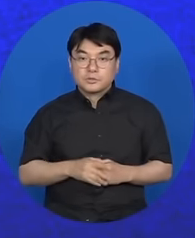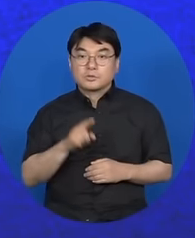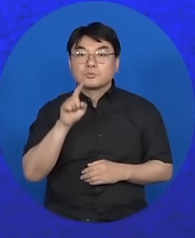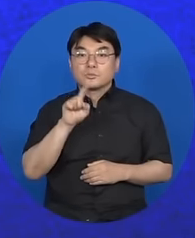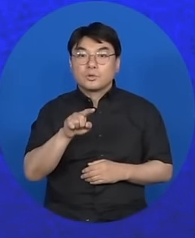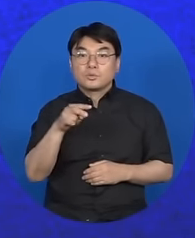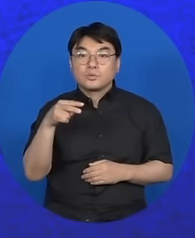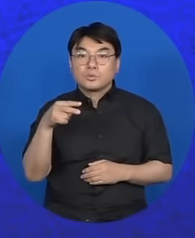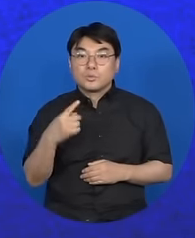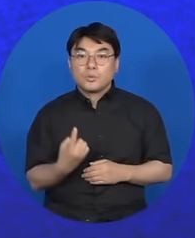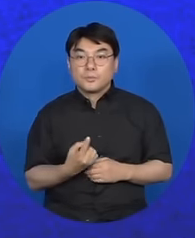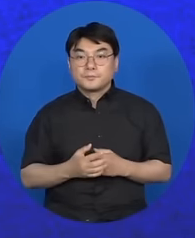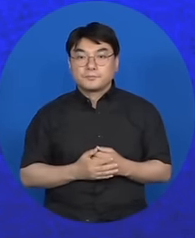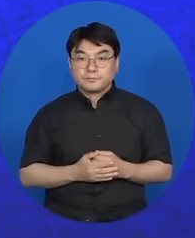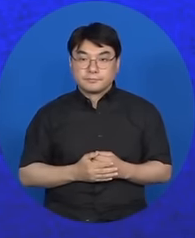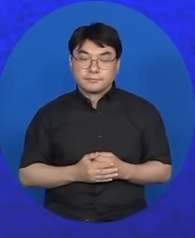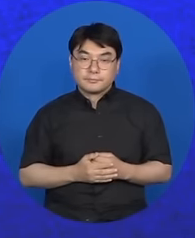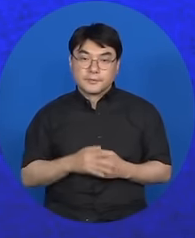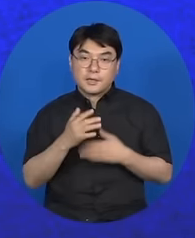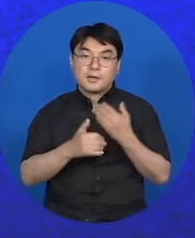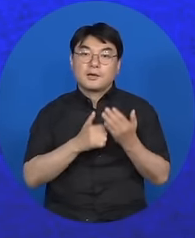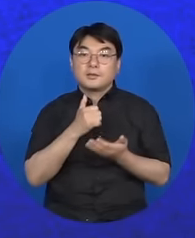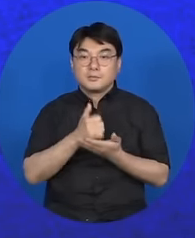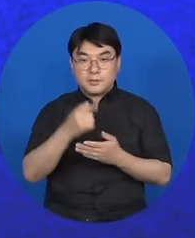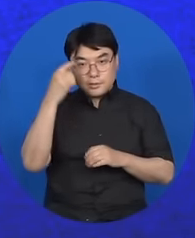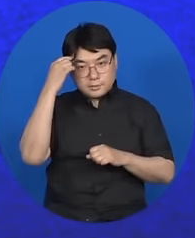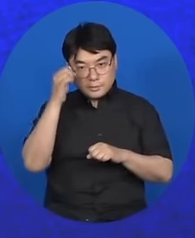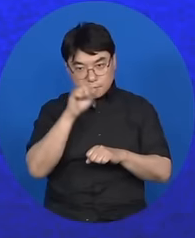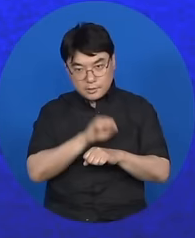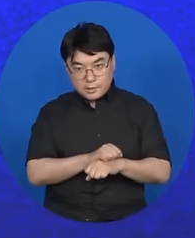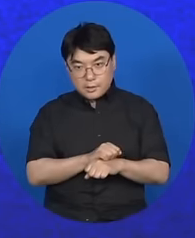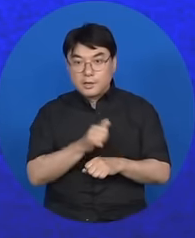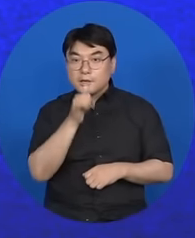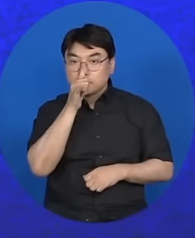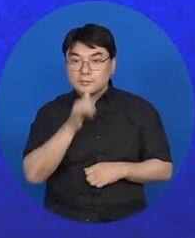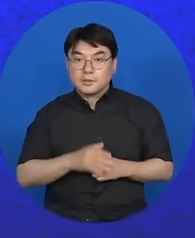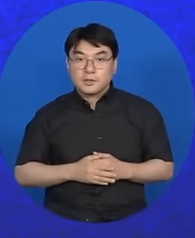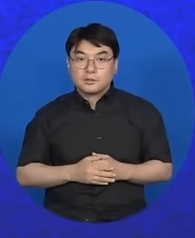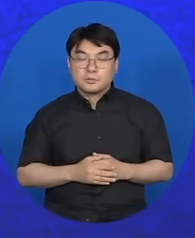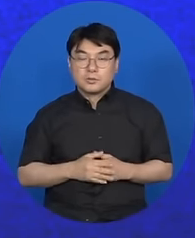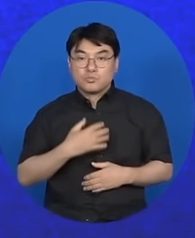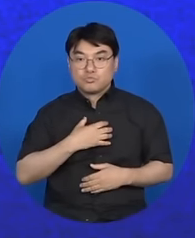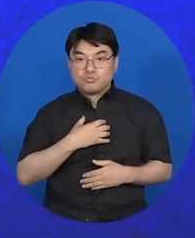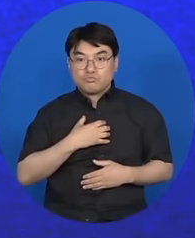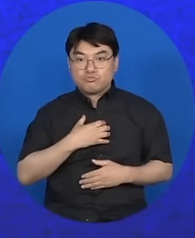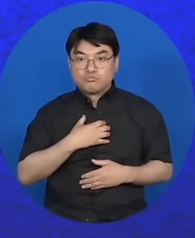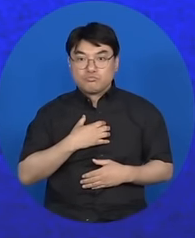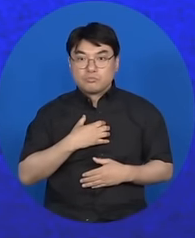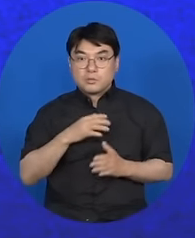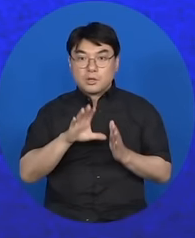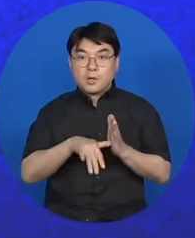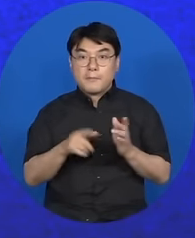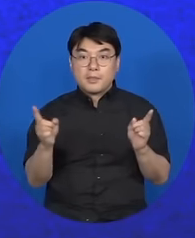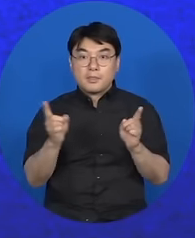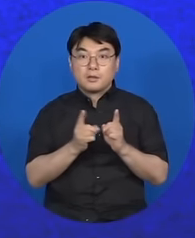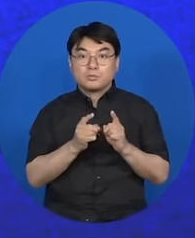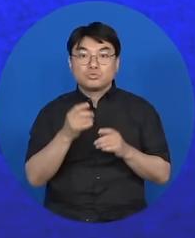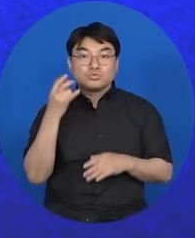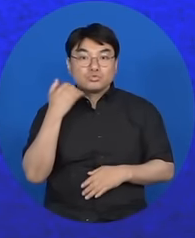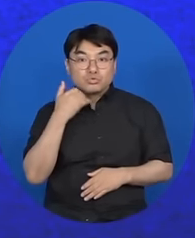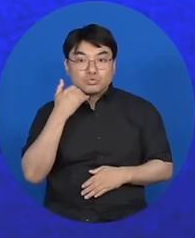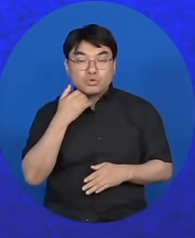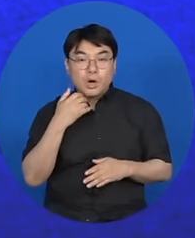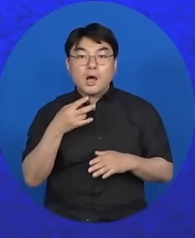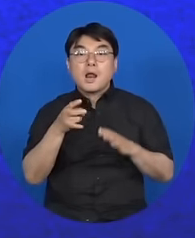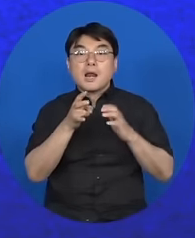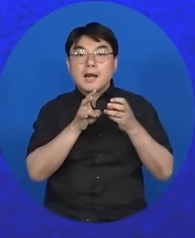그것조차도 하나님의 지혜의 일환이었어요. 그 위기 상황에서 만난 자가 누구예요? 라합이죠.